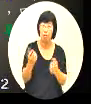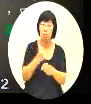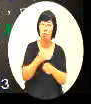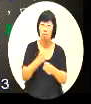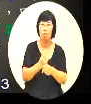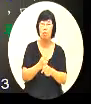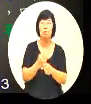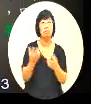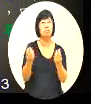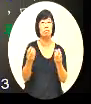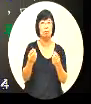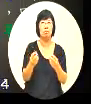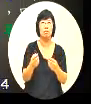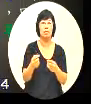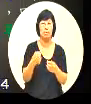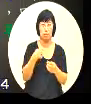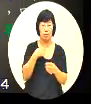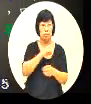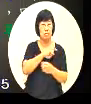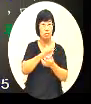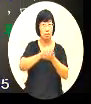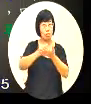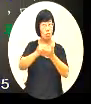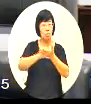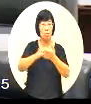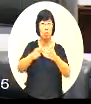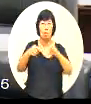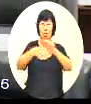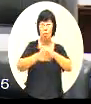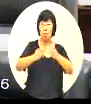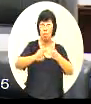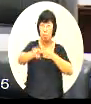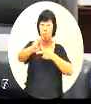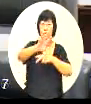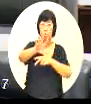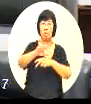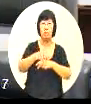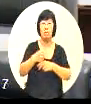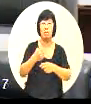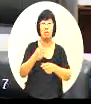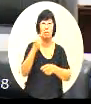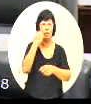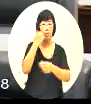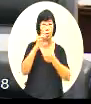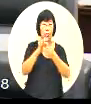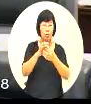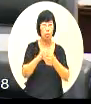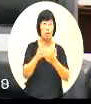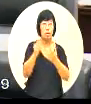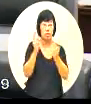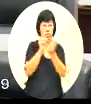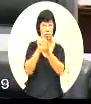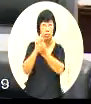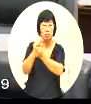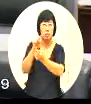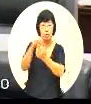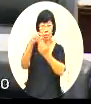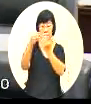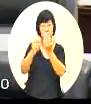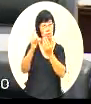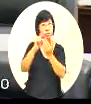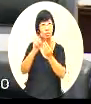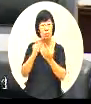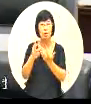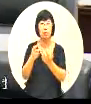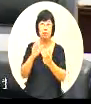这件事，我也行文行政院主计总署，他是说那个点认定的不同，不过那不重要，那个都过去了，那都